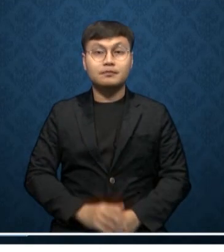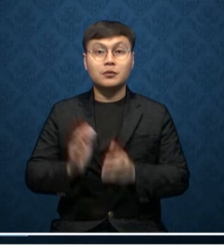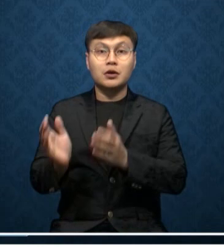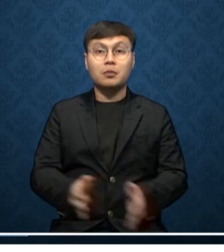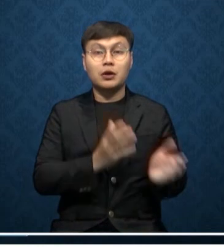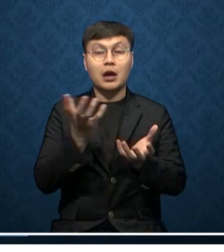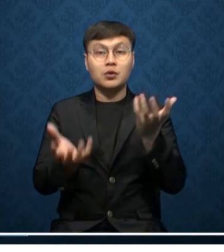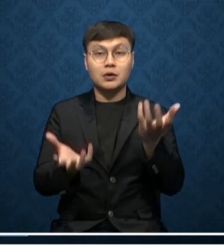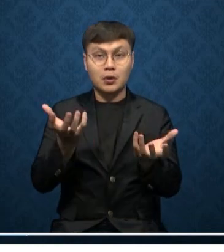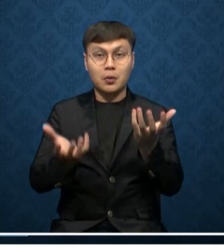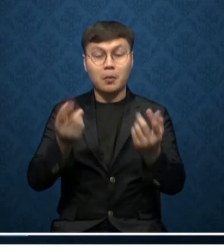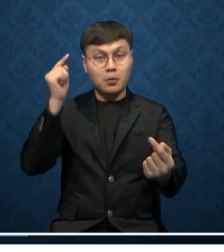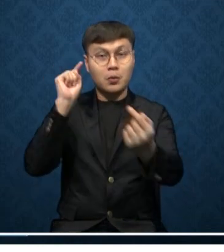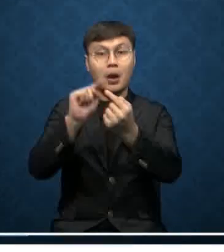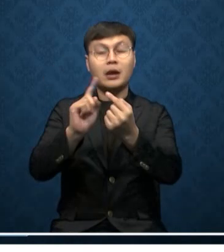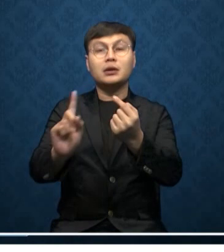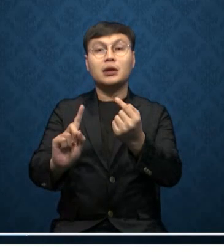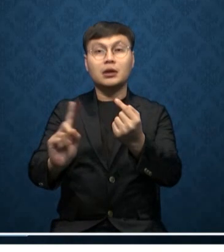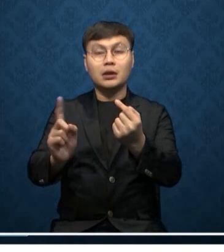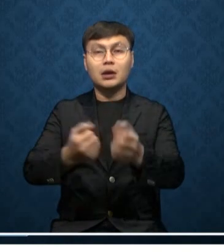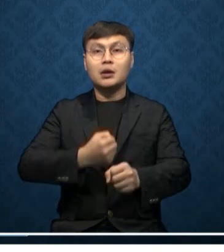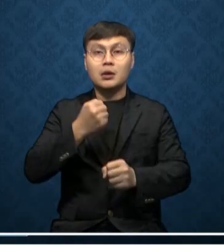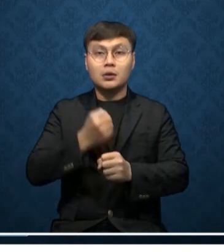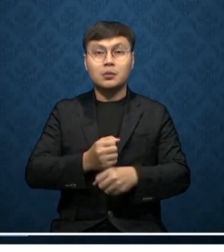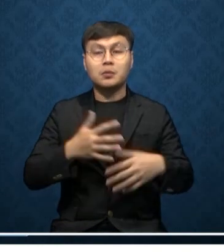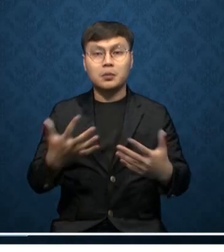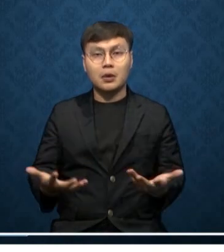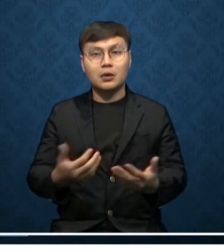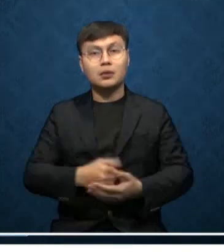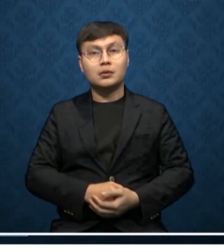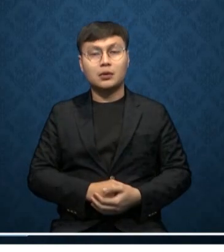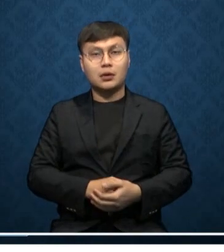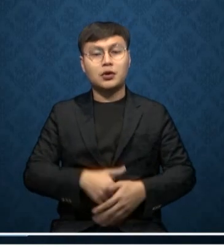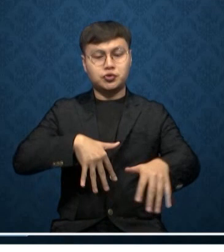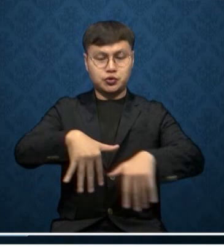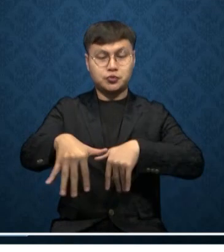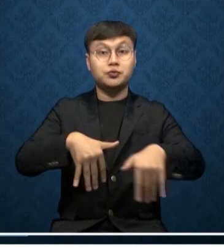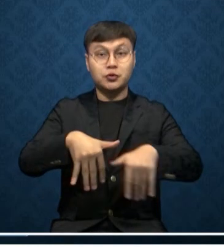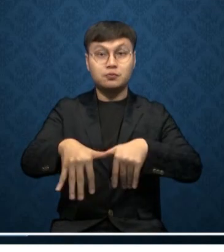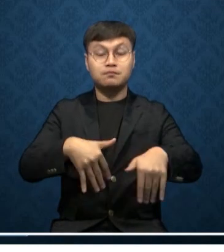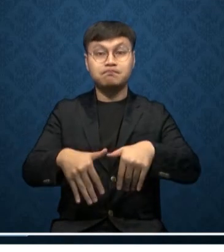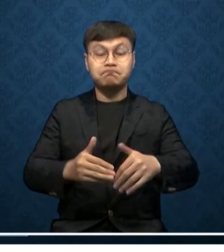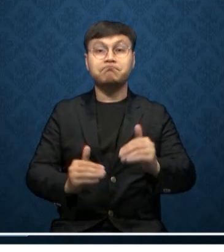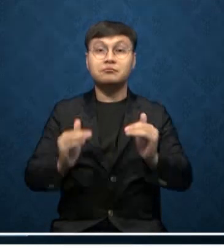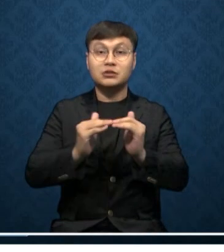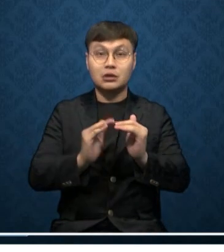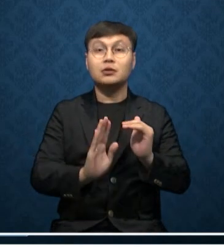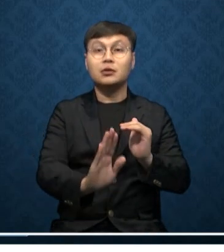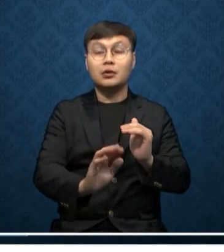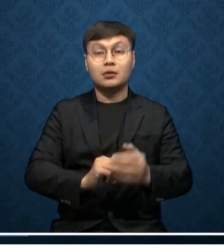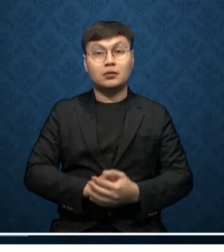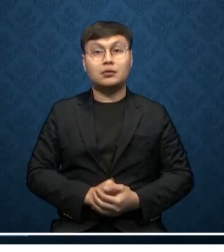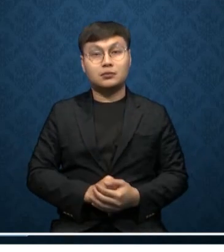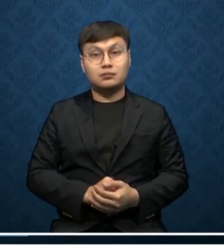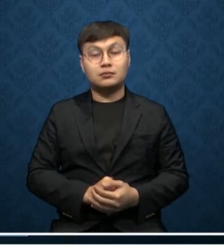จะปฏิรูปเป้าหมายของการปฏิรูปก็คือว่าทำอย่างไรกระบวนการยุติธรรมจะเป็นของประชาชนทำอย่างไรกระบวน